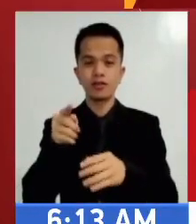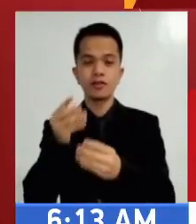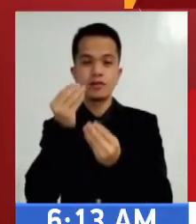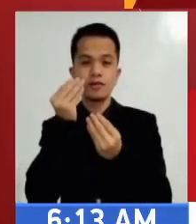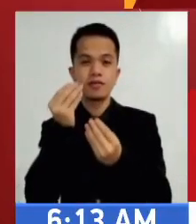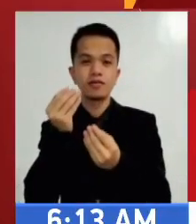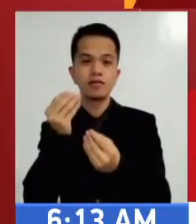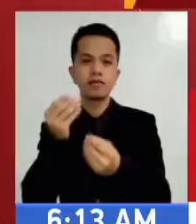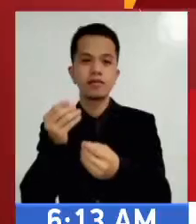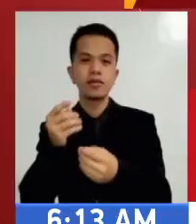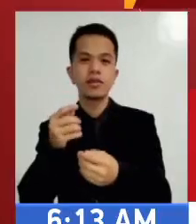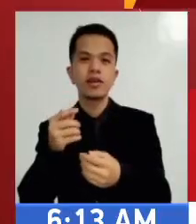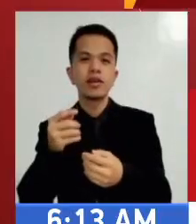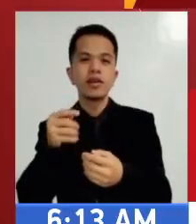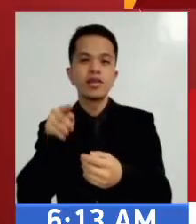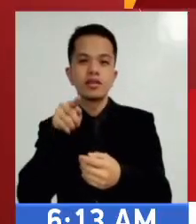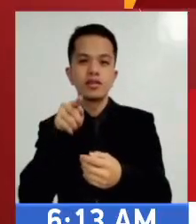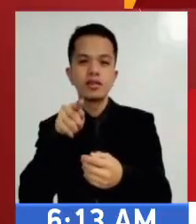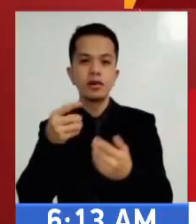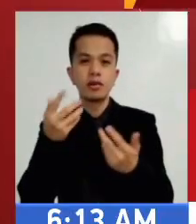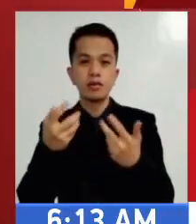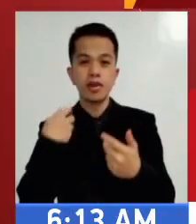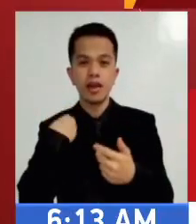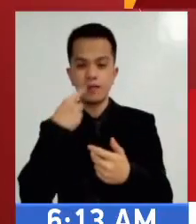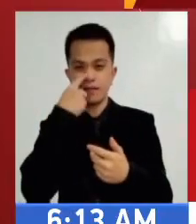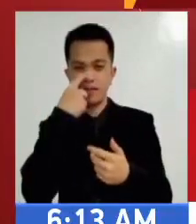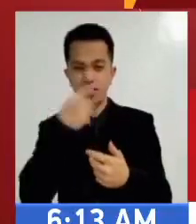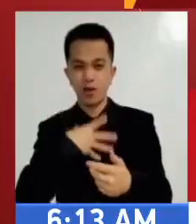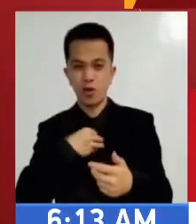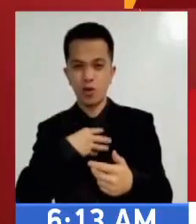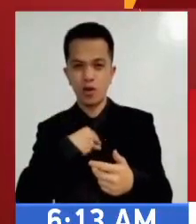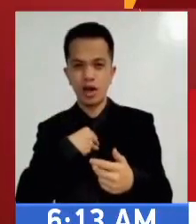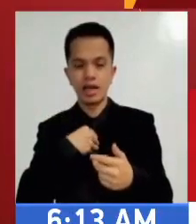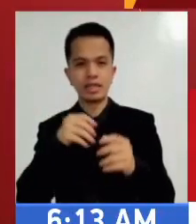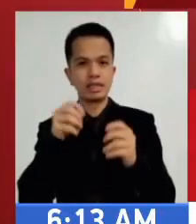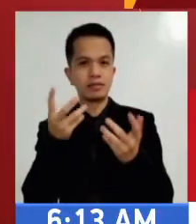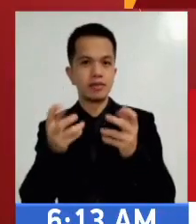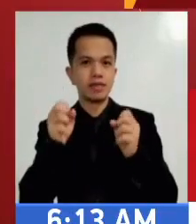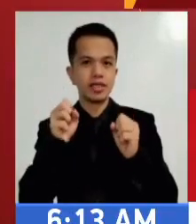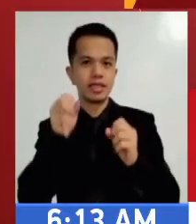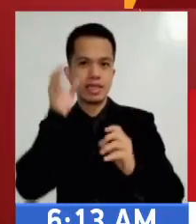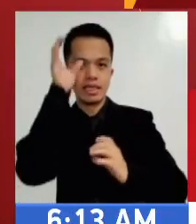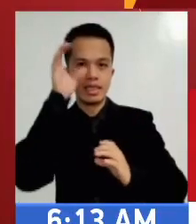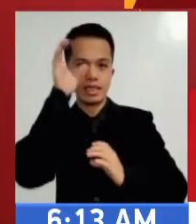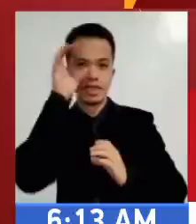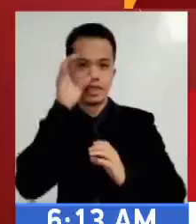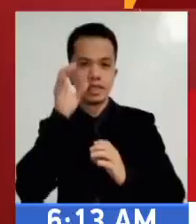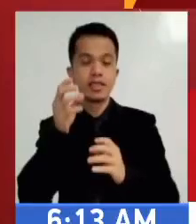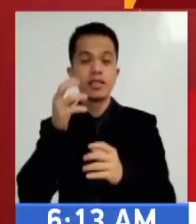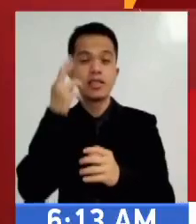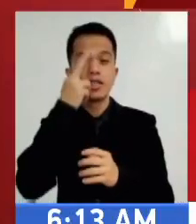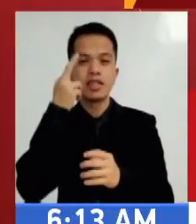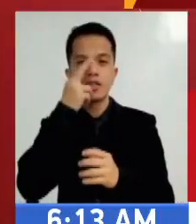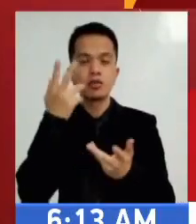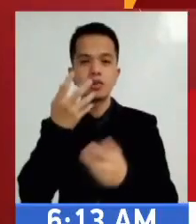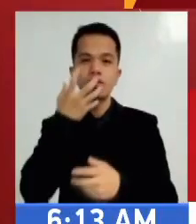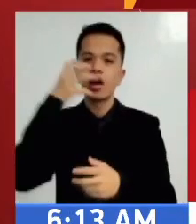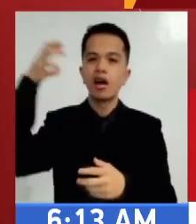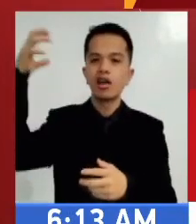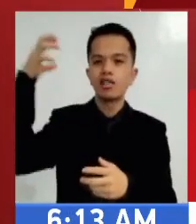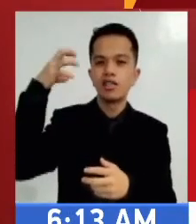basal cell carcinomas, isang uri ng skin cancer. Sabi niya posibleng dahil sa pagbibilad niya sa araw nung kabataan